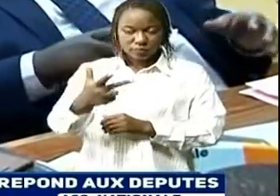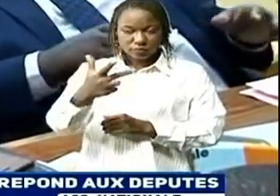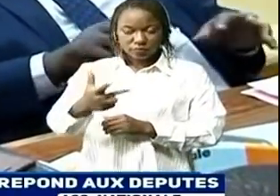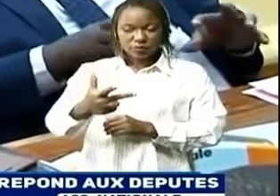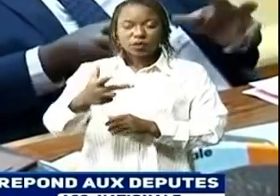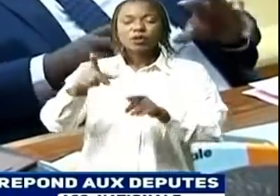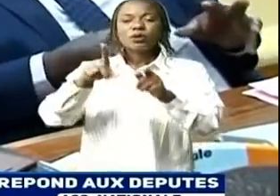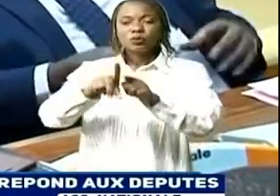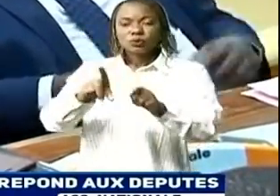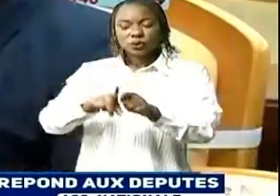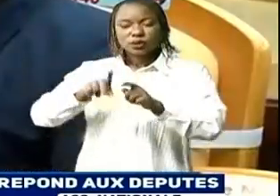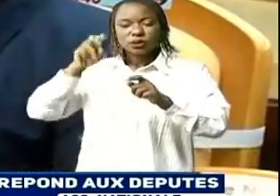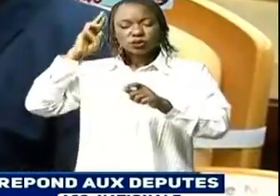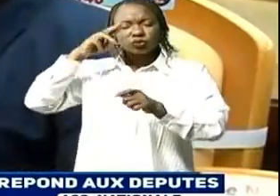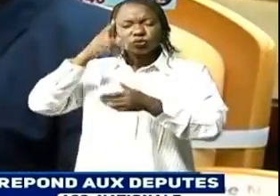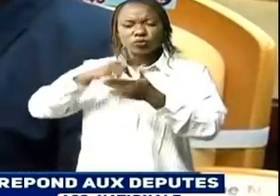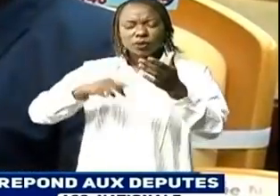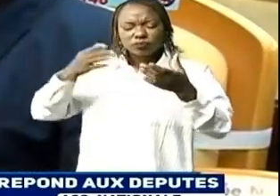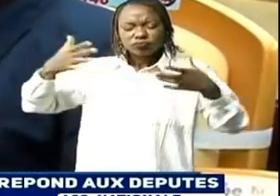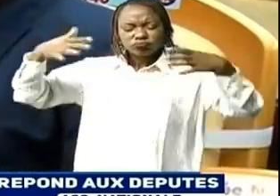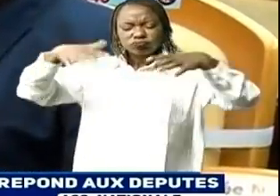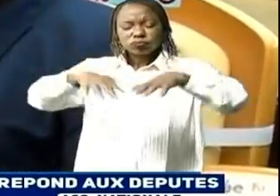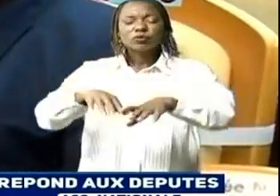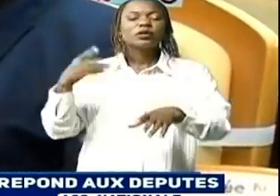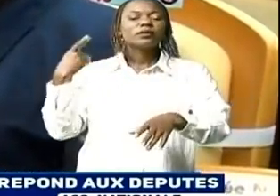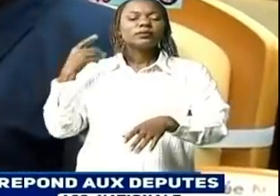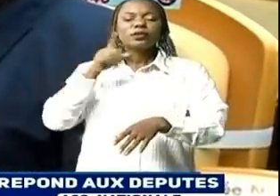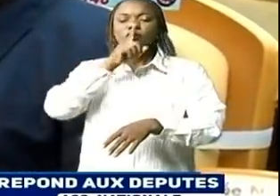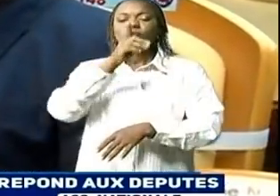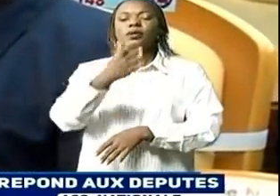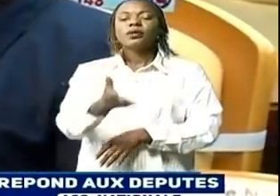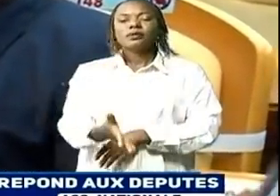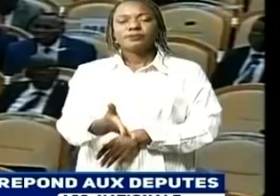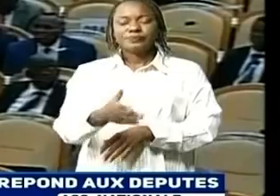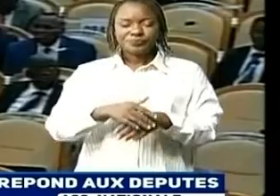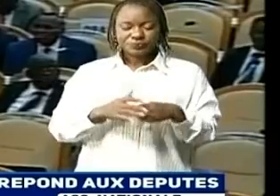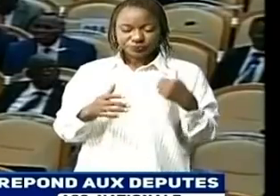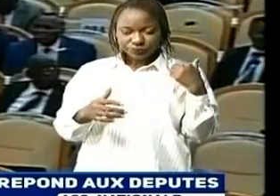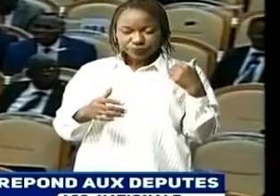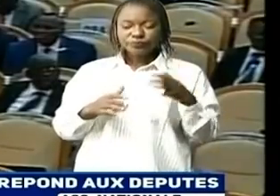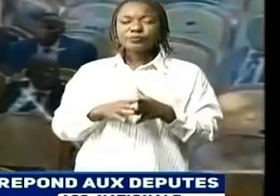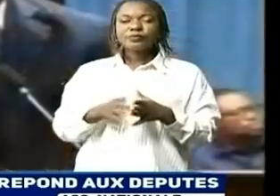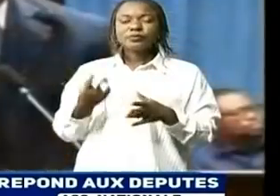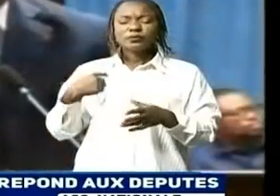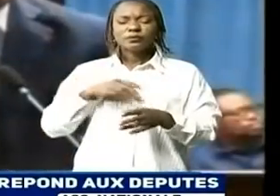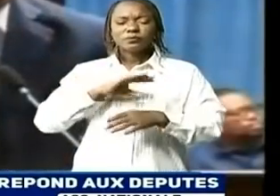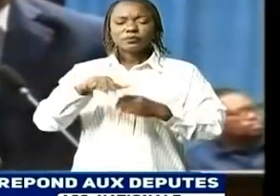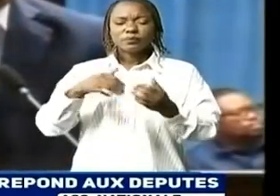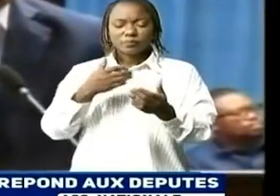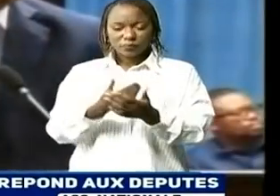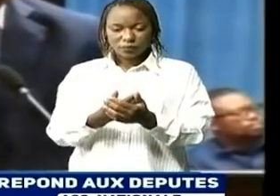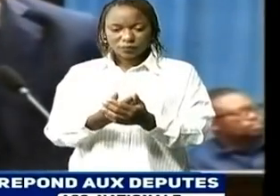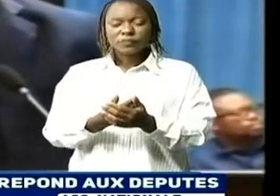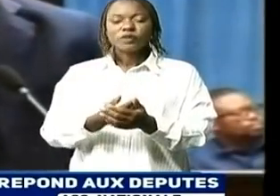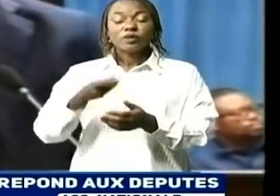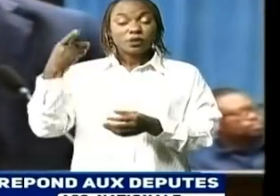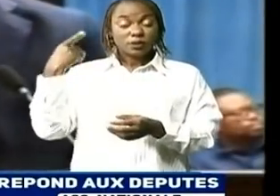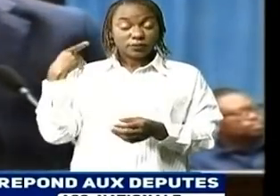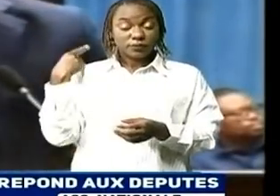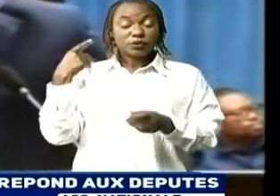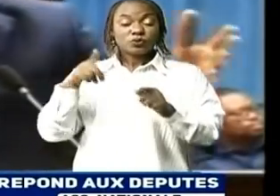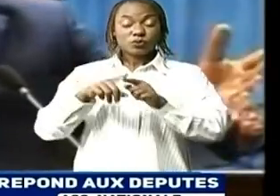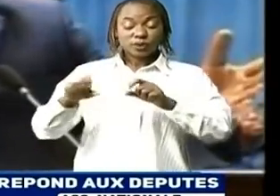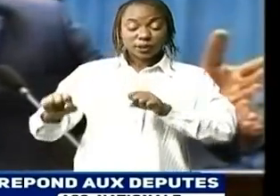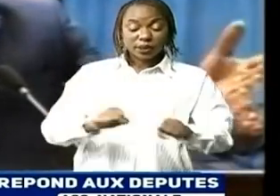prochain dans les soucis d'impliquer tout le monde. Nous sommes tous des acteurs politiques. Même ceux qui sont sortis, il faut